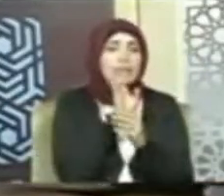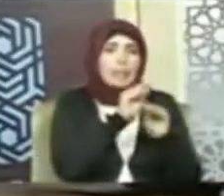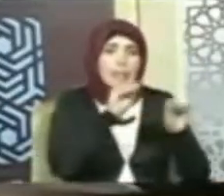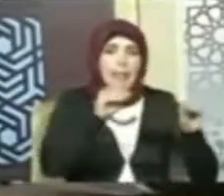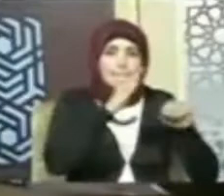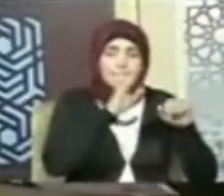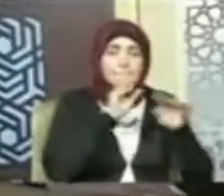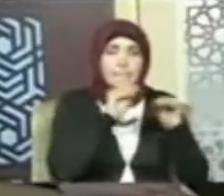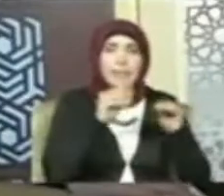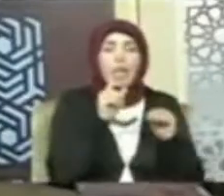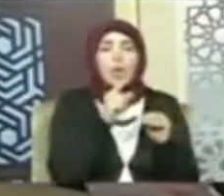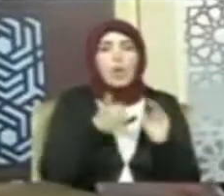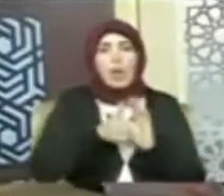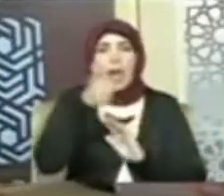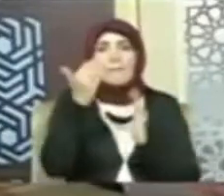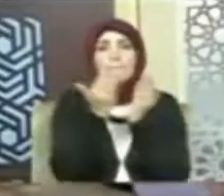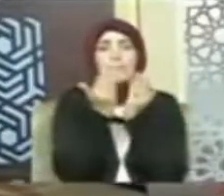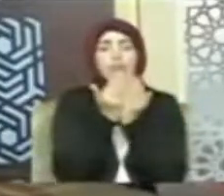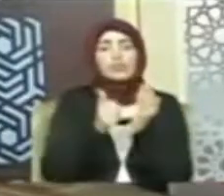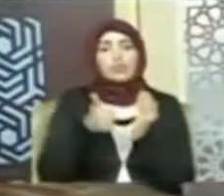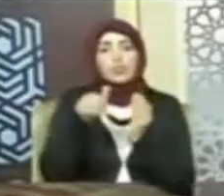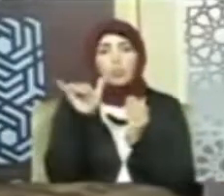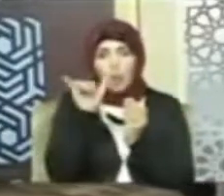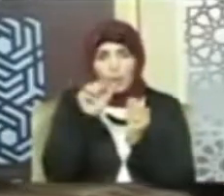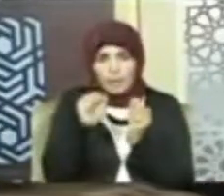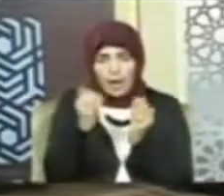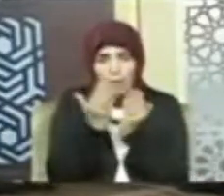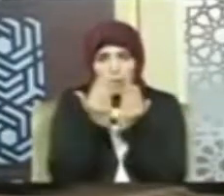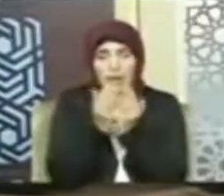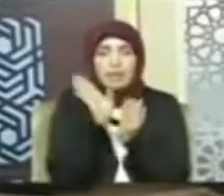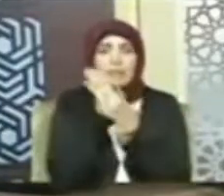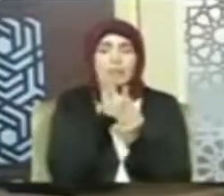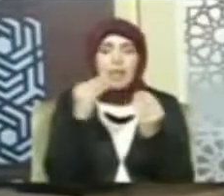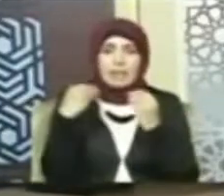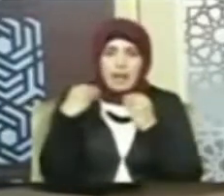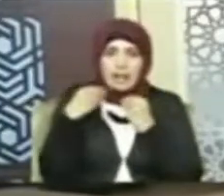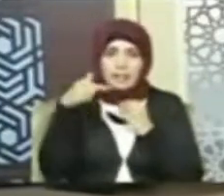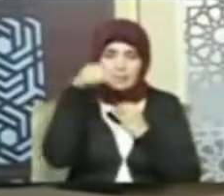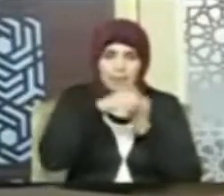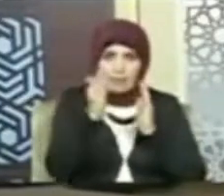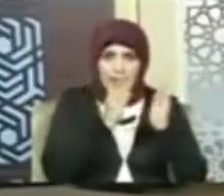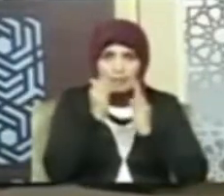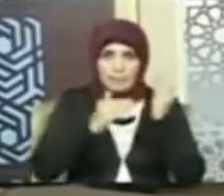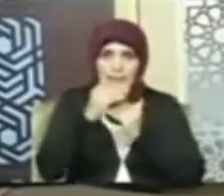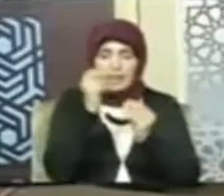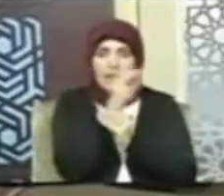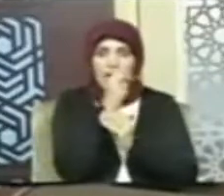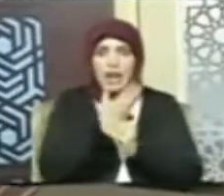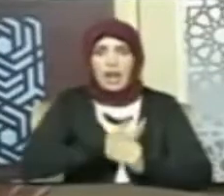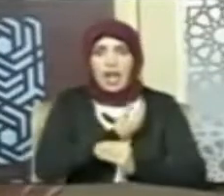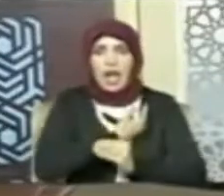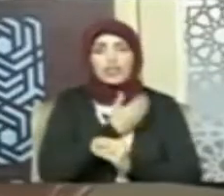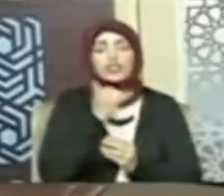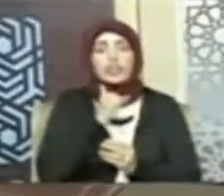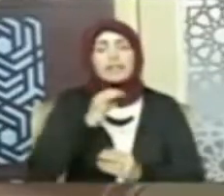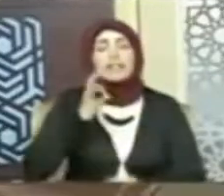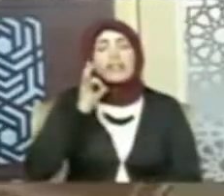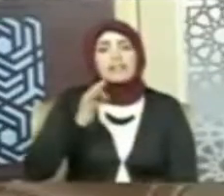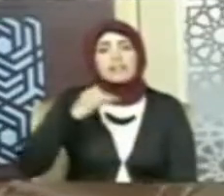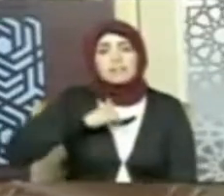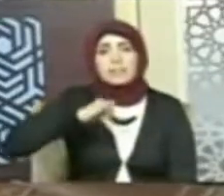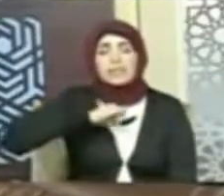أهم الدروس التي نتعلمها والتي تعلمناها والتي ينبغي أن تستمر